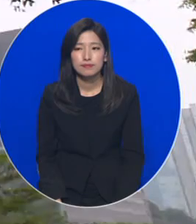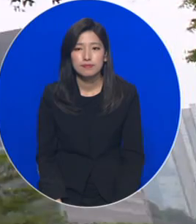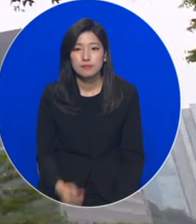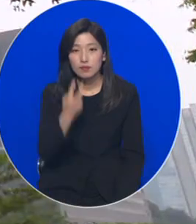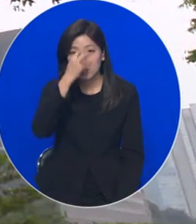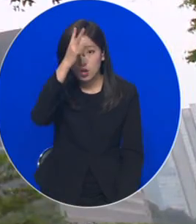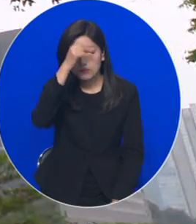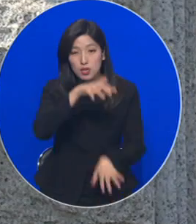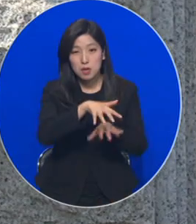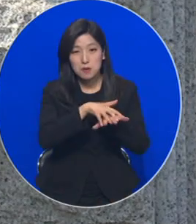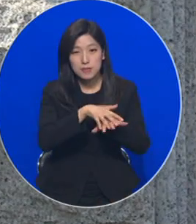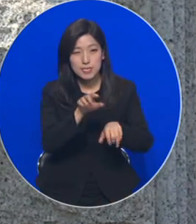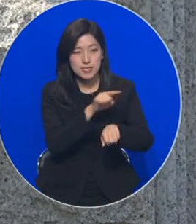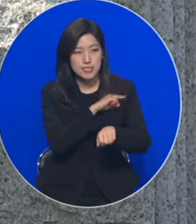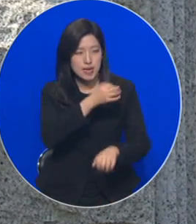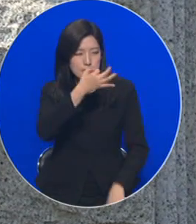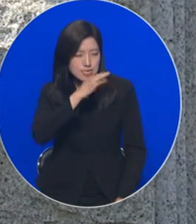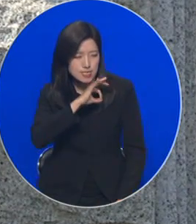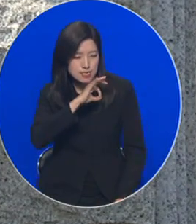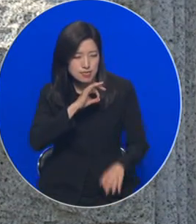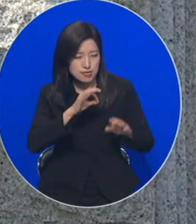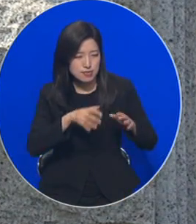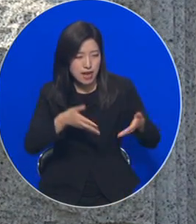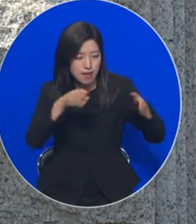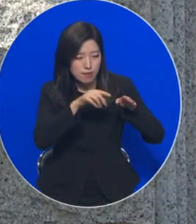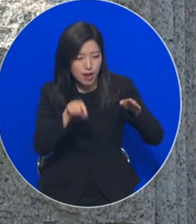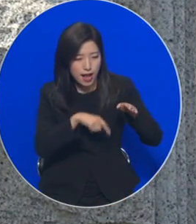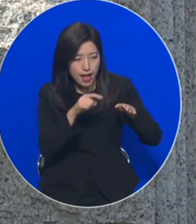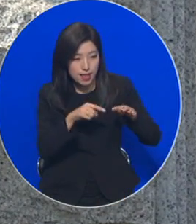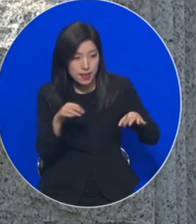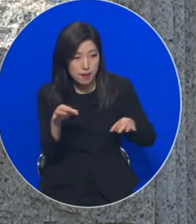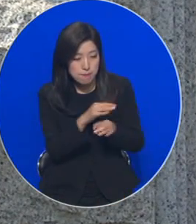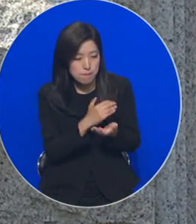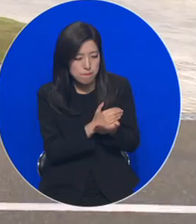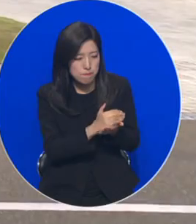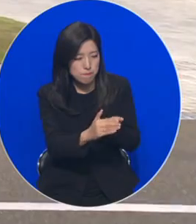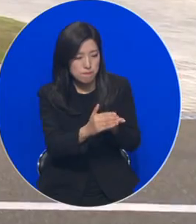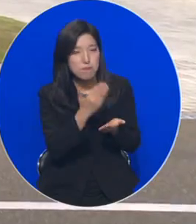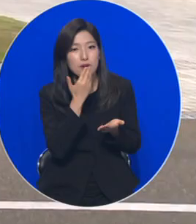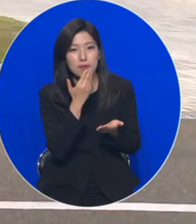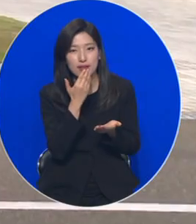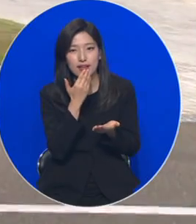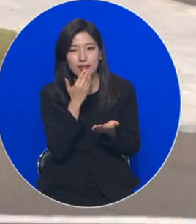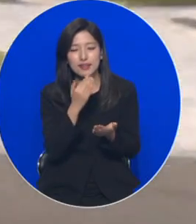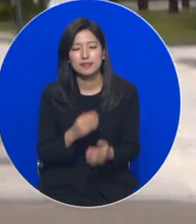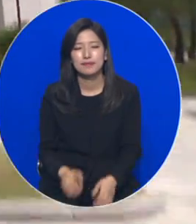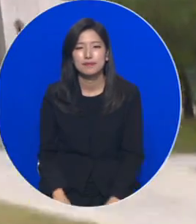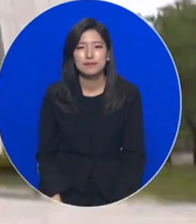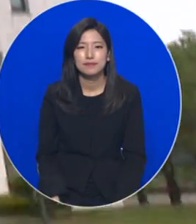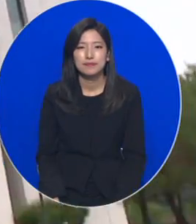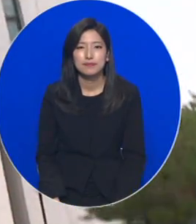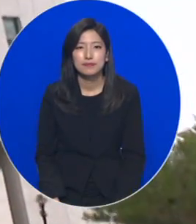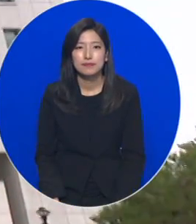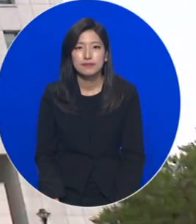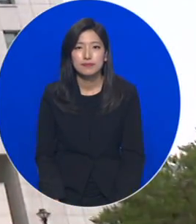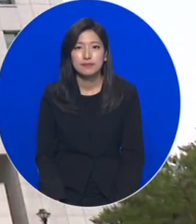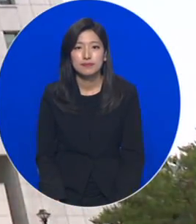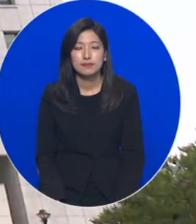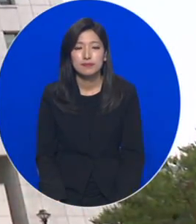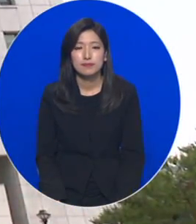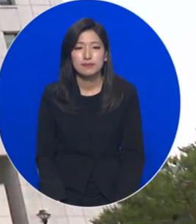이익을 최우선으로 하거나 내부 비위를 은폐 축소하는 폐단을 시정할 수 있을 것이라고 설명했습니다. KTV 문기혁입니다.